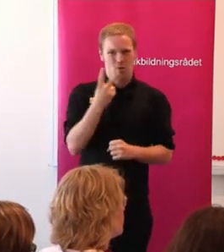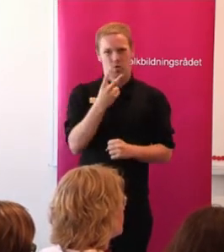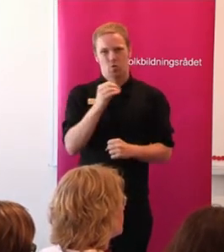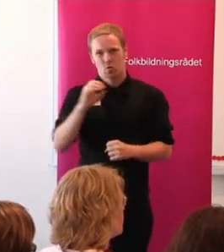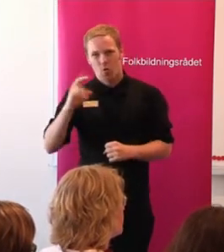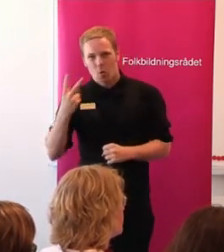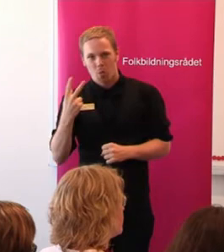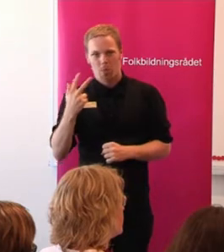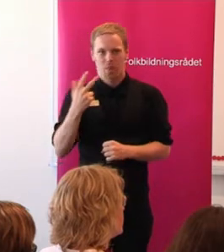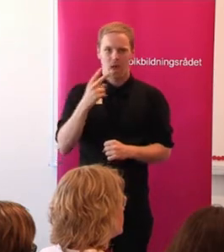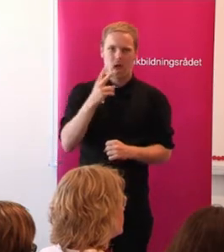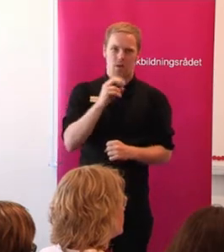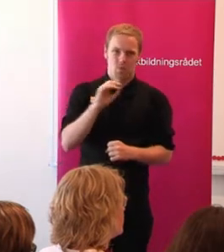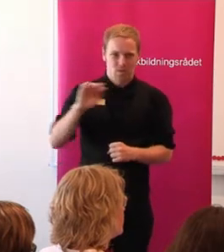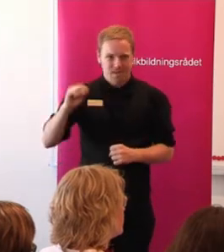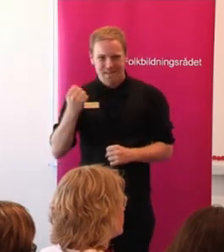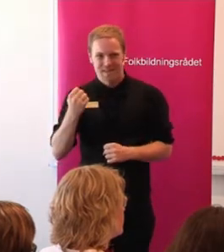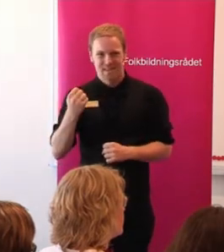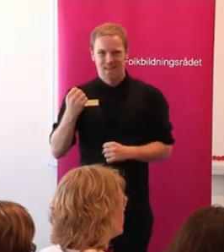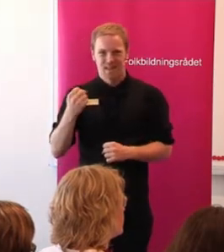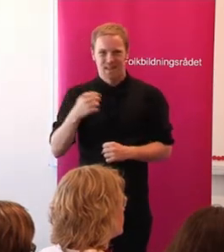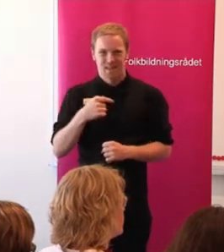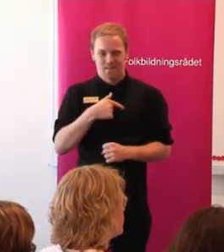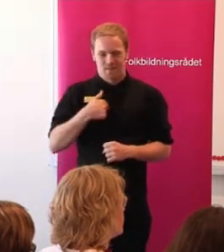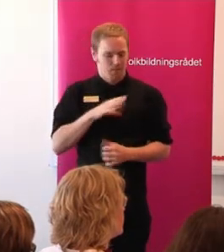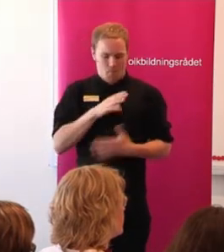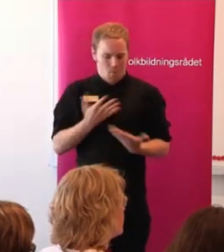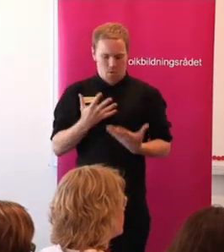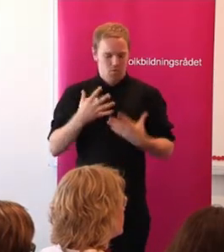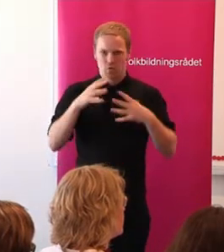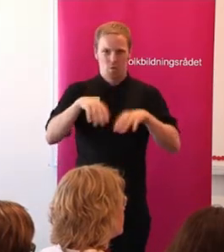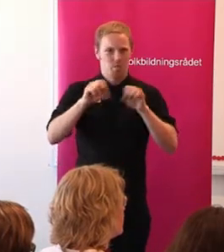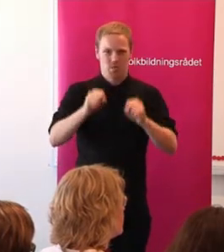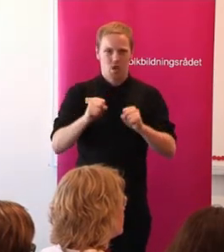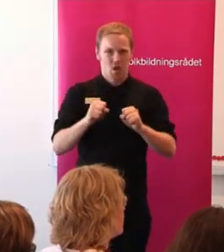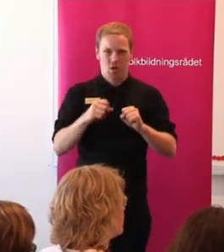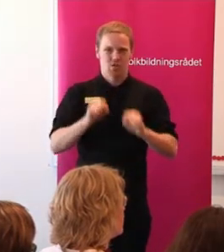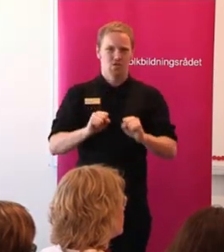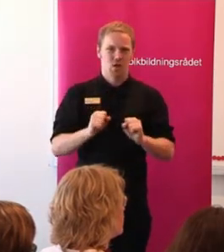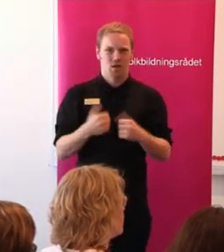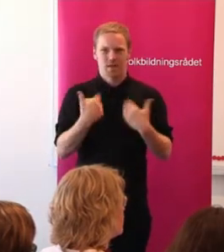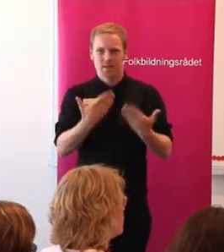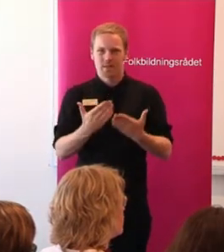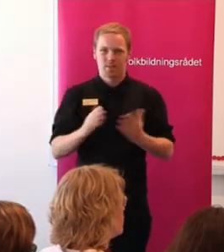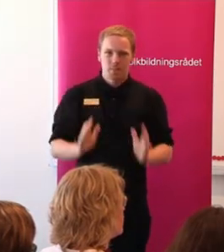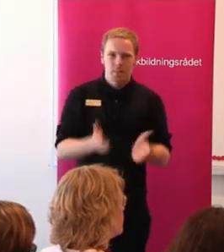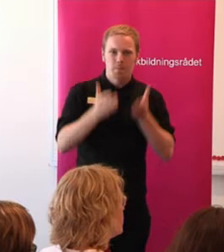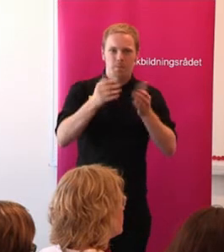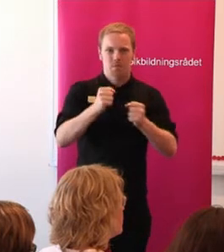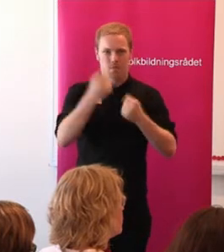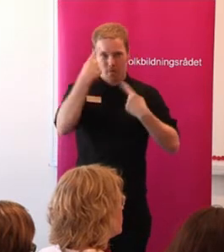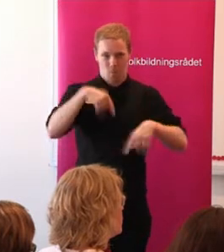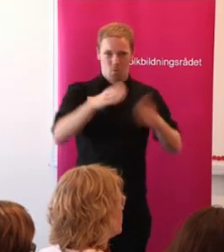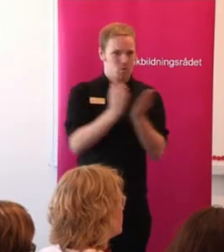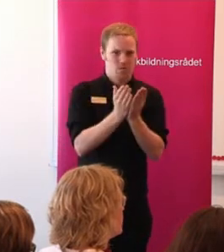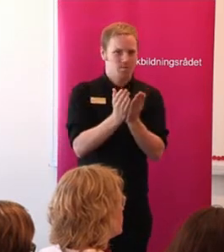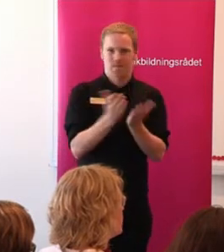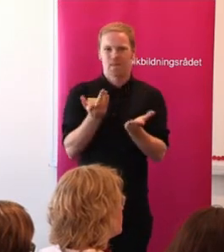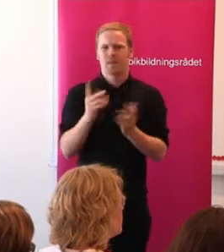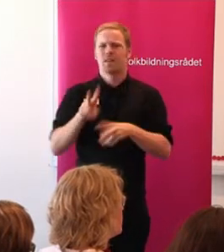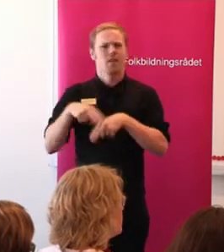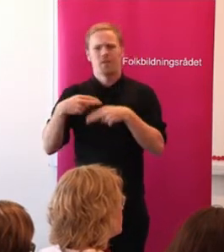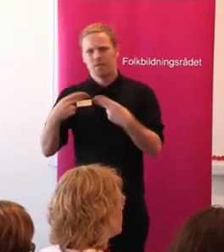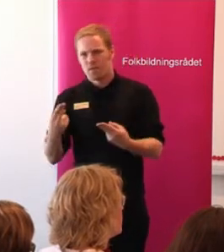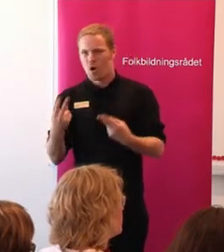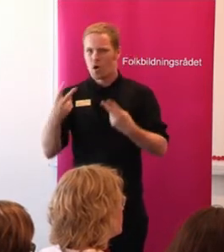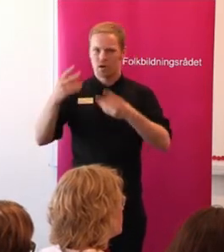2008-2009 möjlighet att faktiskt också motivera ungdomarna att gå till folkhögskolan. Det låg inte i vårt uppdrag, utan det var det reguljära utbildningsväsendet, det var komvux, det